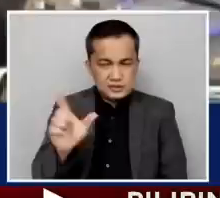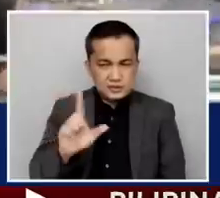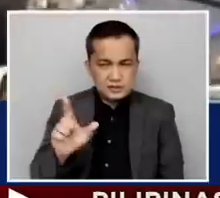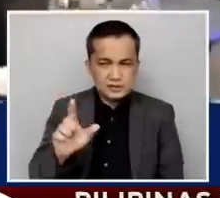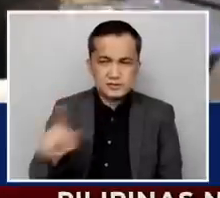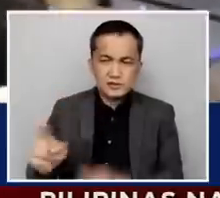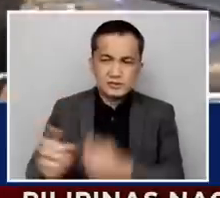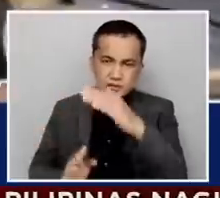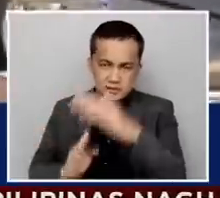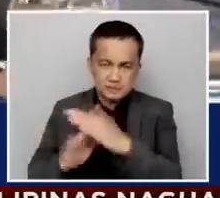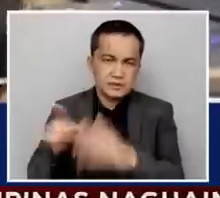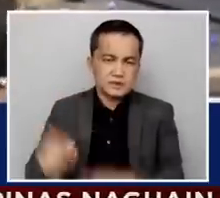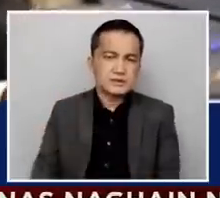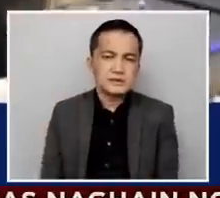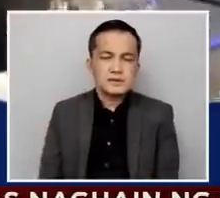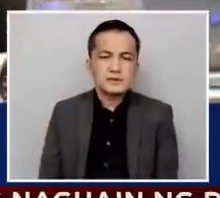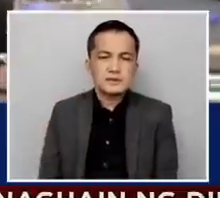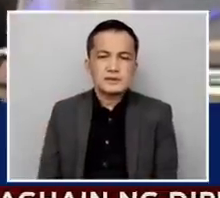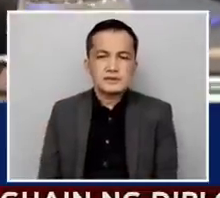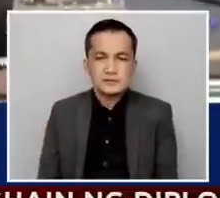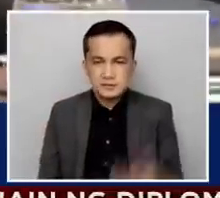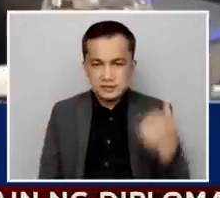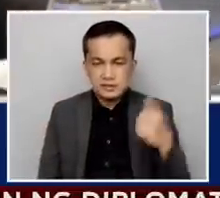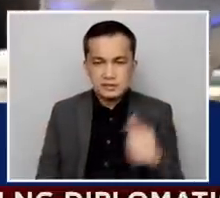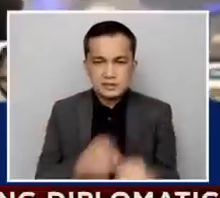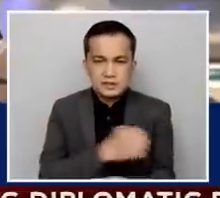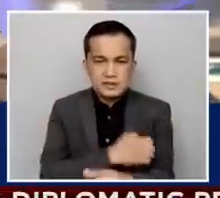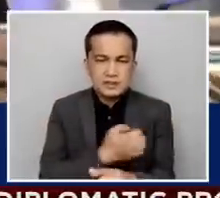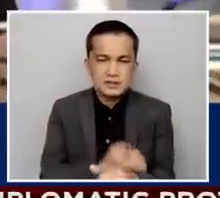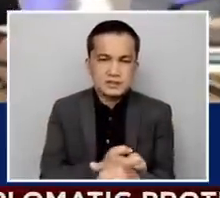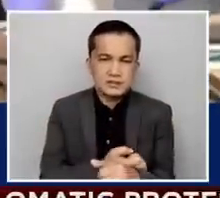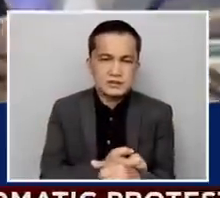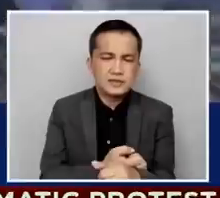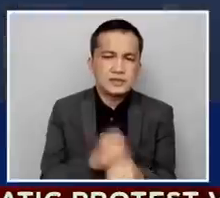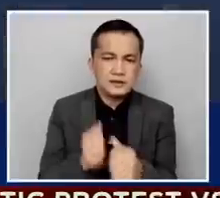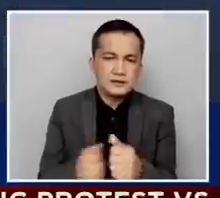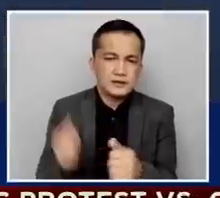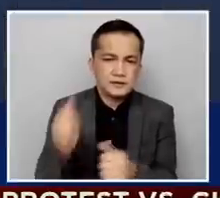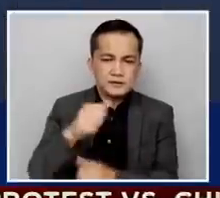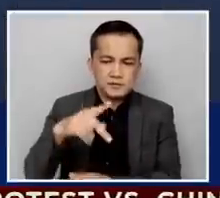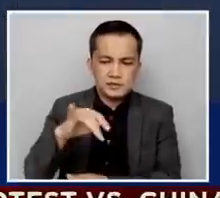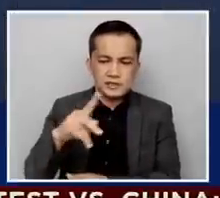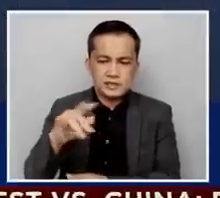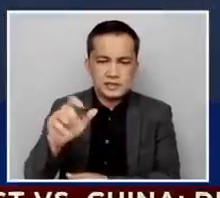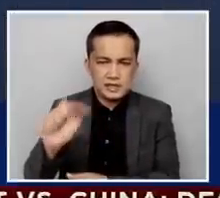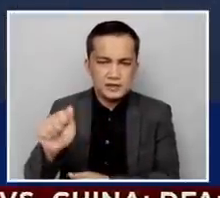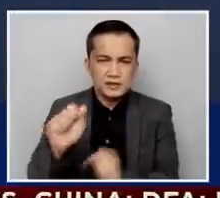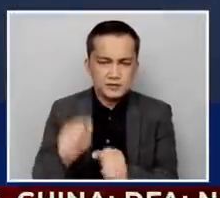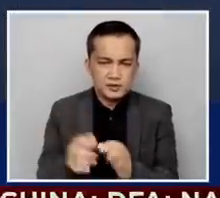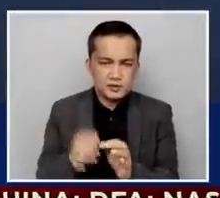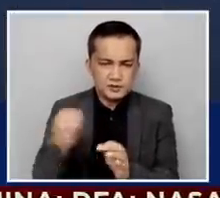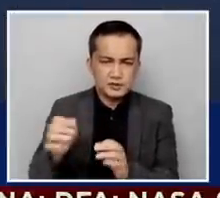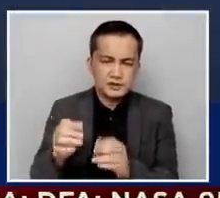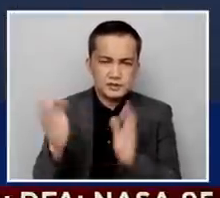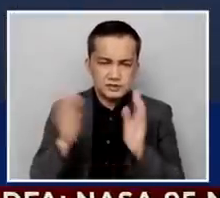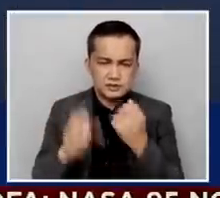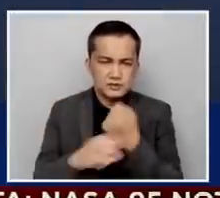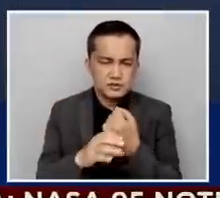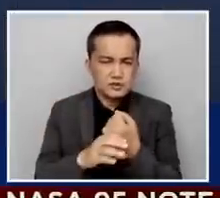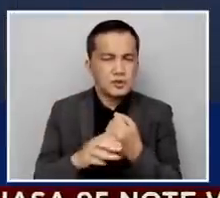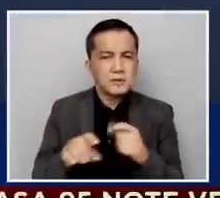mag-terminate yan. Kung si dating Energy Secretary Jerry Cupetilla ang tatanungin, pwedeng mapalawig ang Service Contract 38